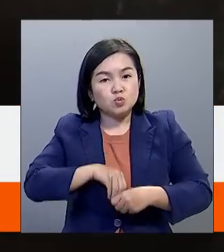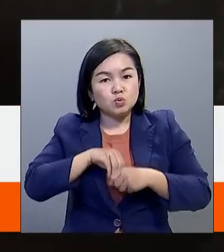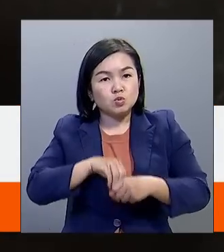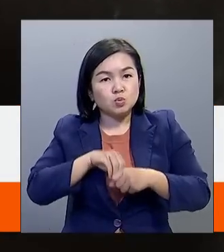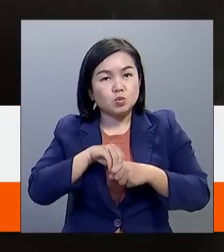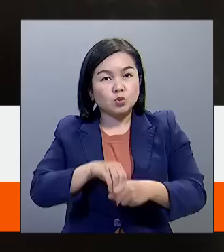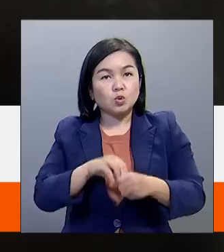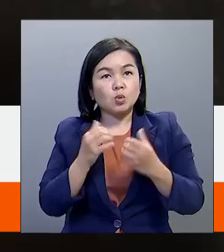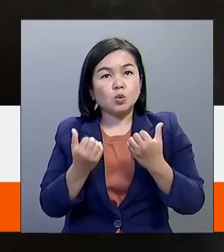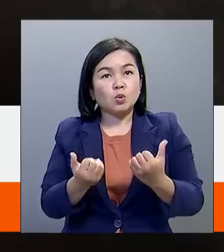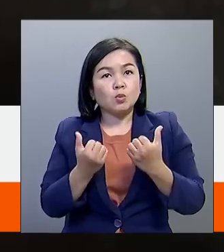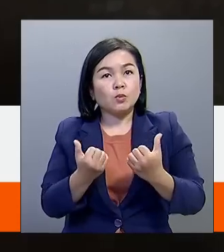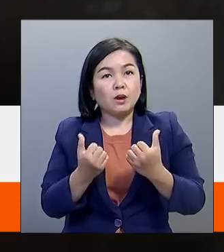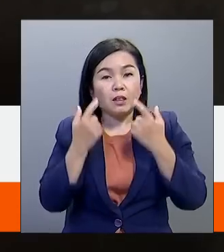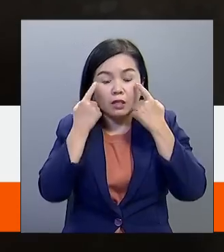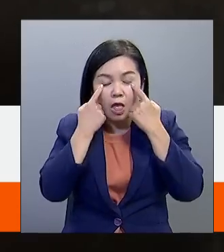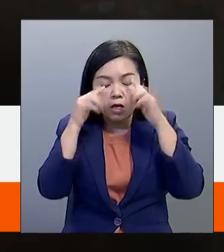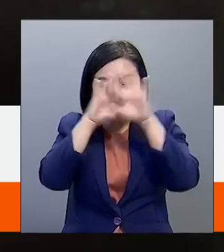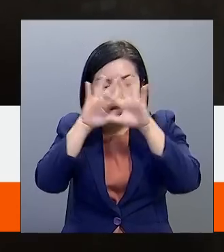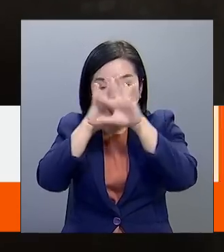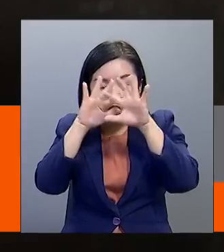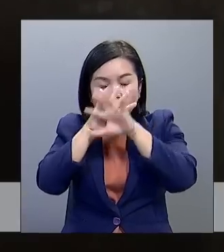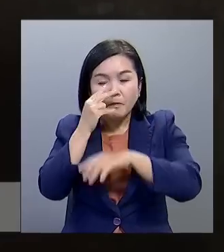ก็ตาก็ไม่เห็นนี่ ต